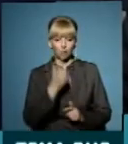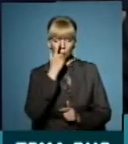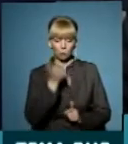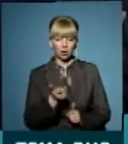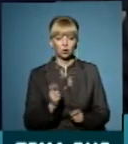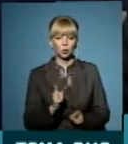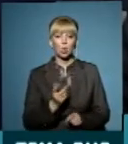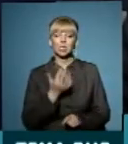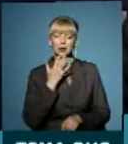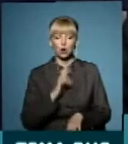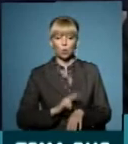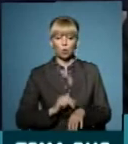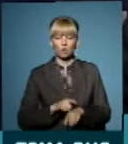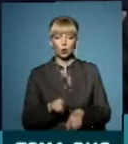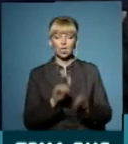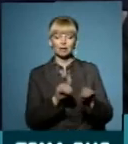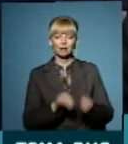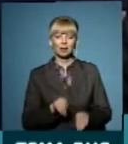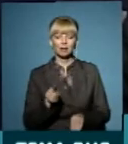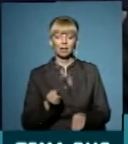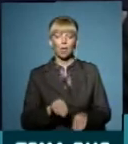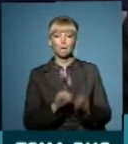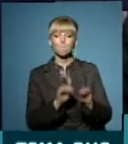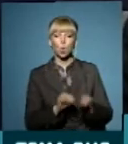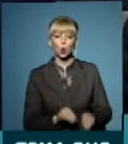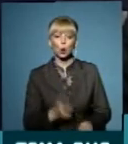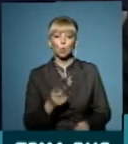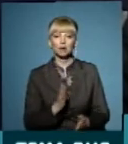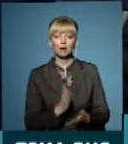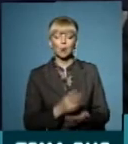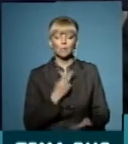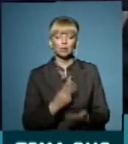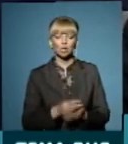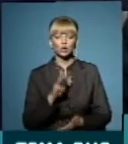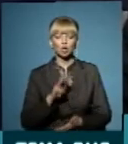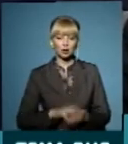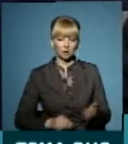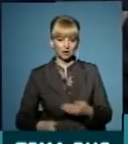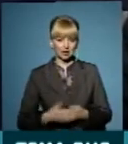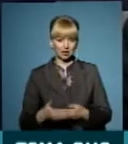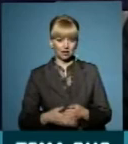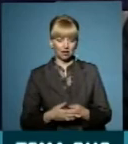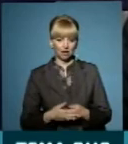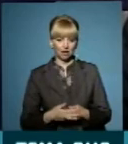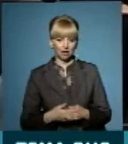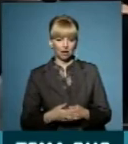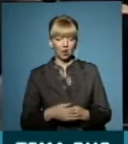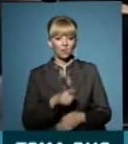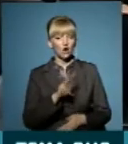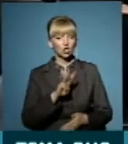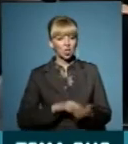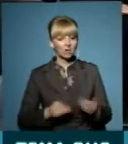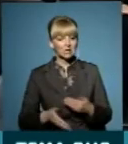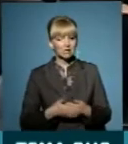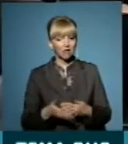то національна поліція, вона складає на них протоколи, де є передбачено штрафна санкція. Тобто ви штрафні